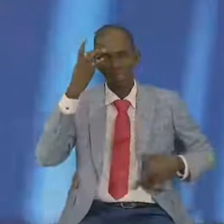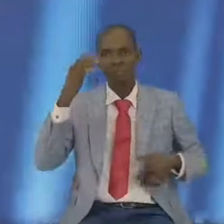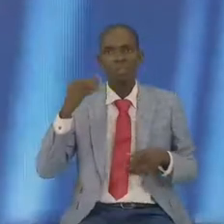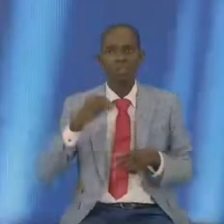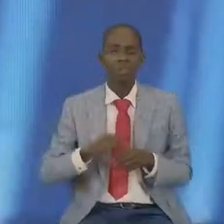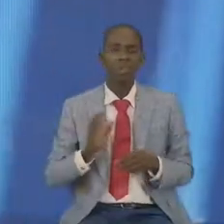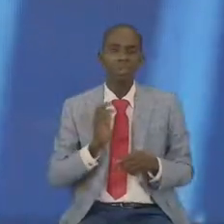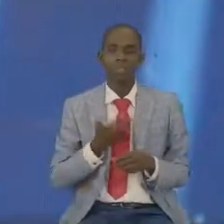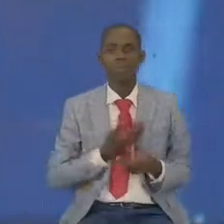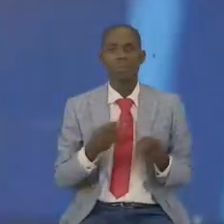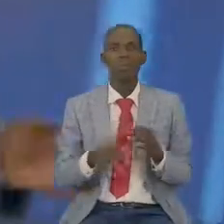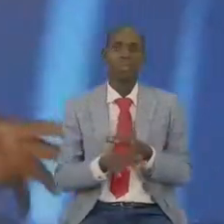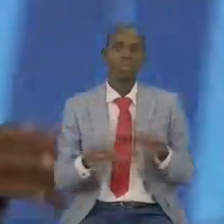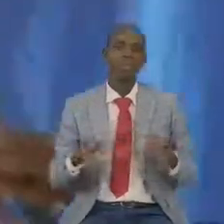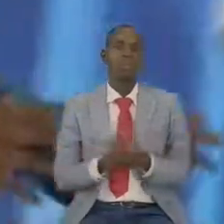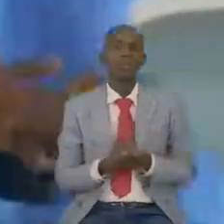notre pays.